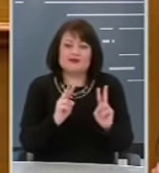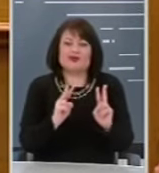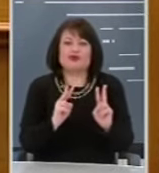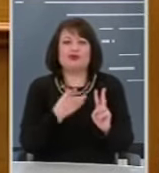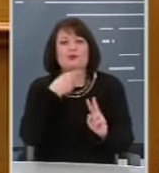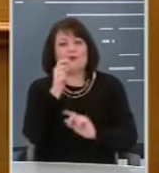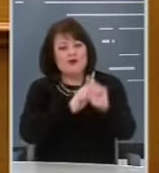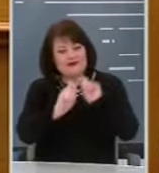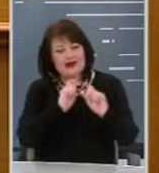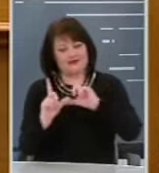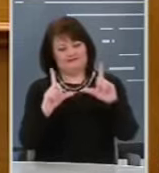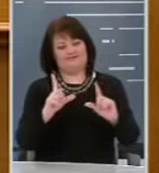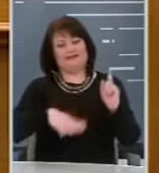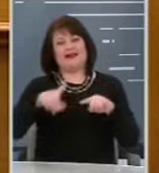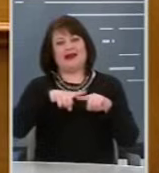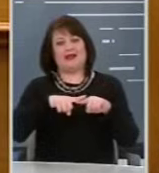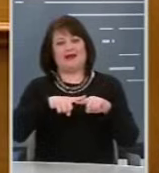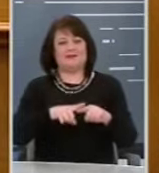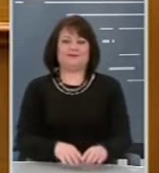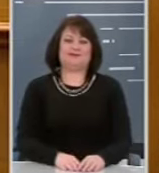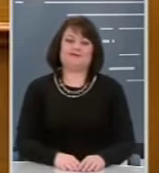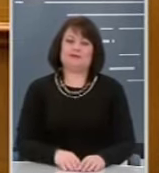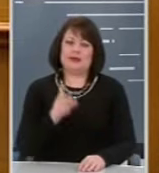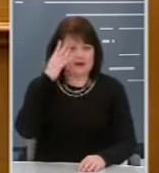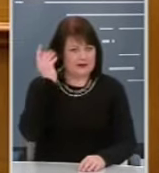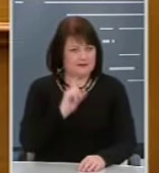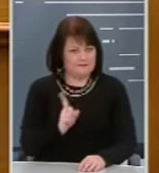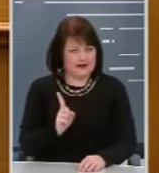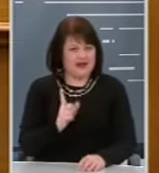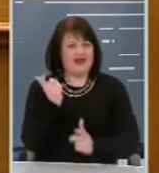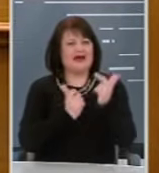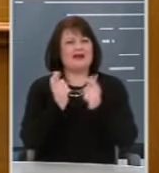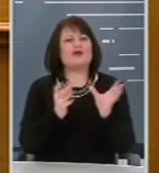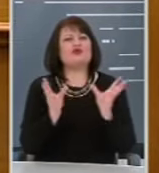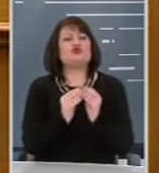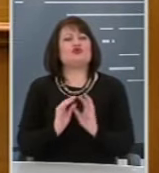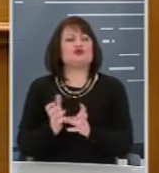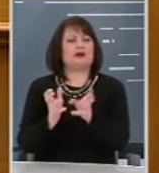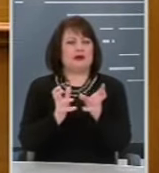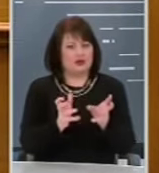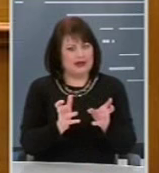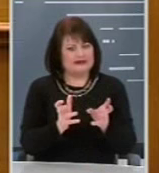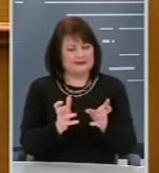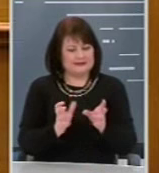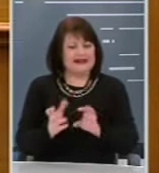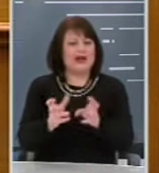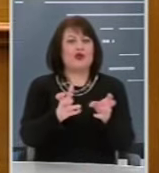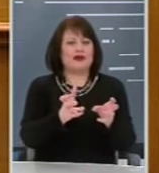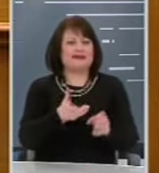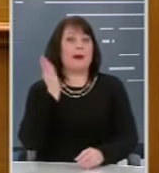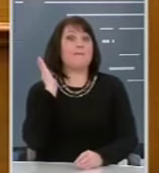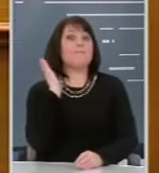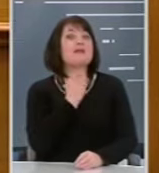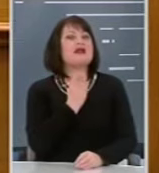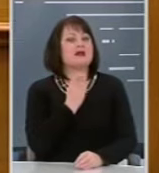καλλωπισμό της χώρας μας δεν πρέπει να ξεχνάμε ότι τα δάνεια στα μέσα μαζικής ενημέρωσης εκτός απ την ποινική τους